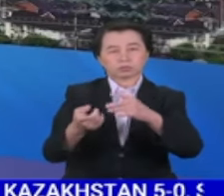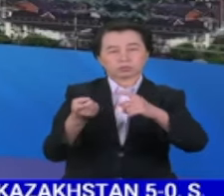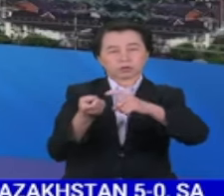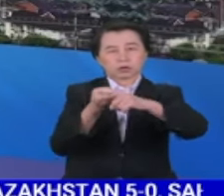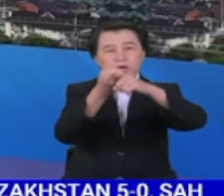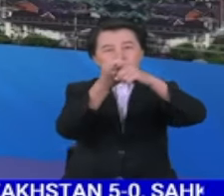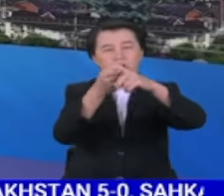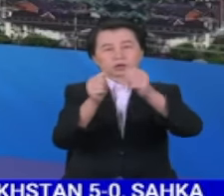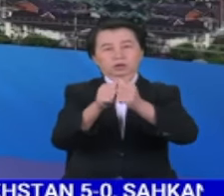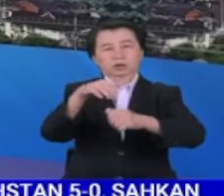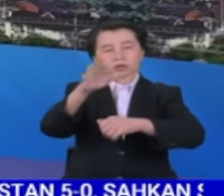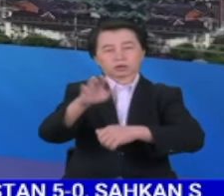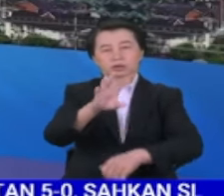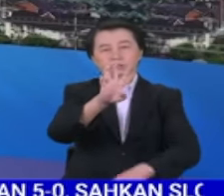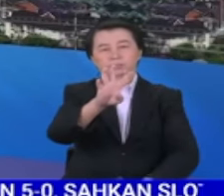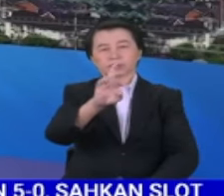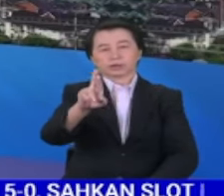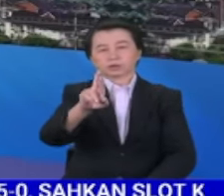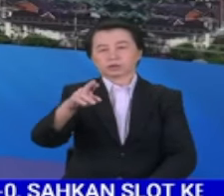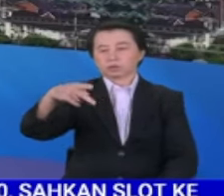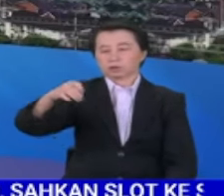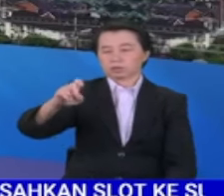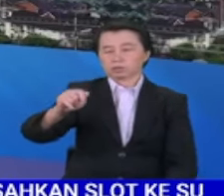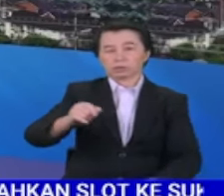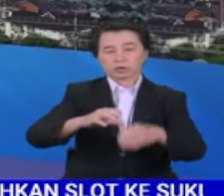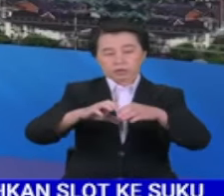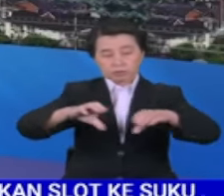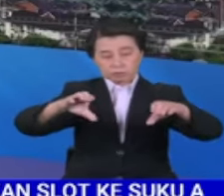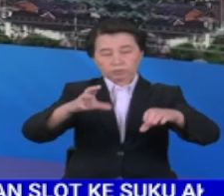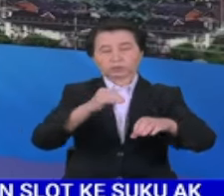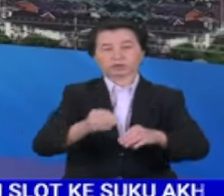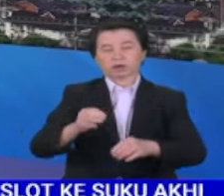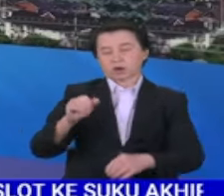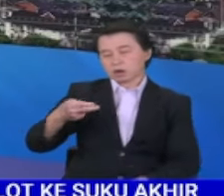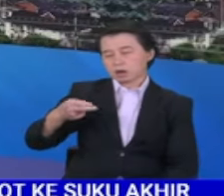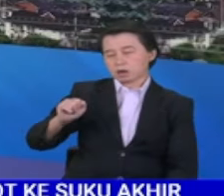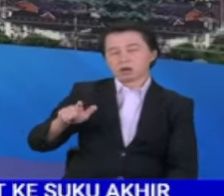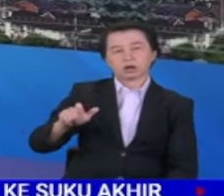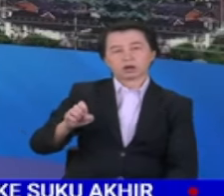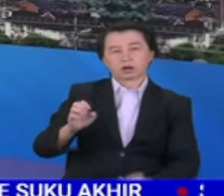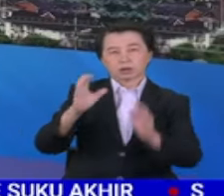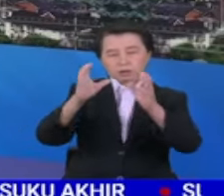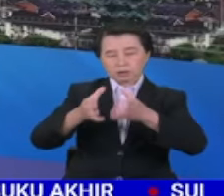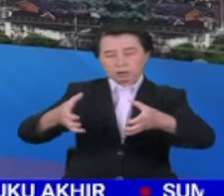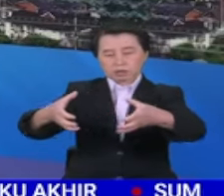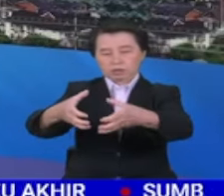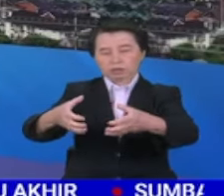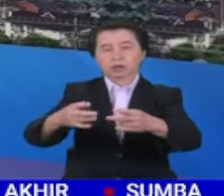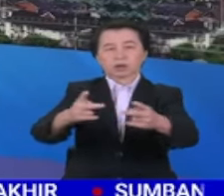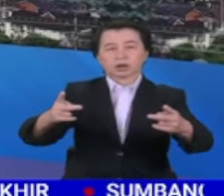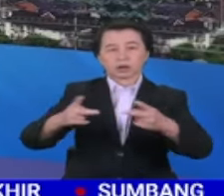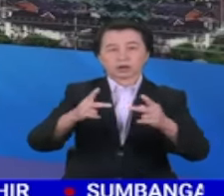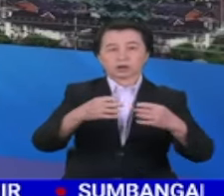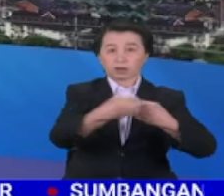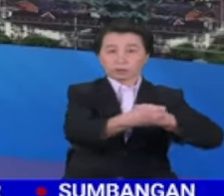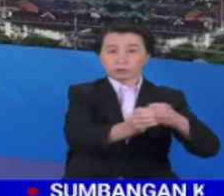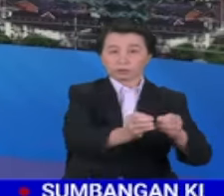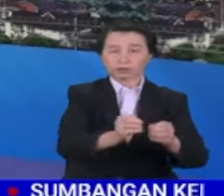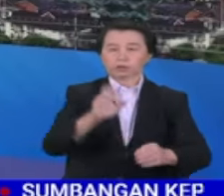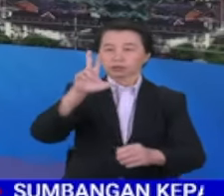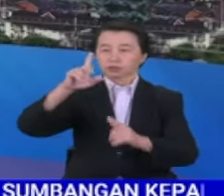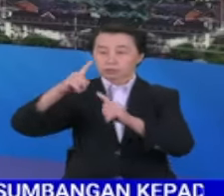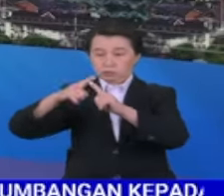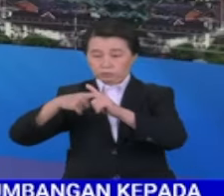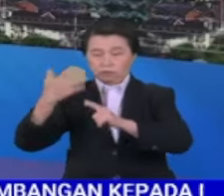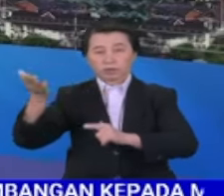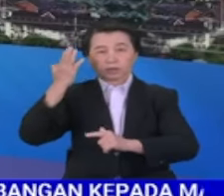ia melibatkan lebih 4000 polybag timun dan Halia secara berkelompok di sekitar kawasan pejabat sejak 3